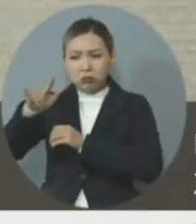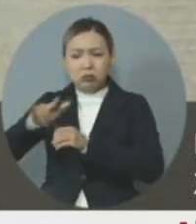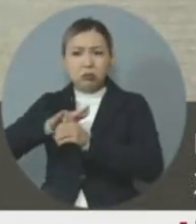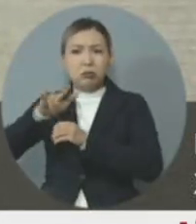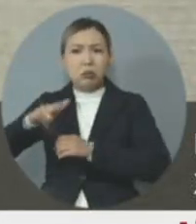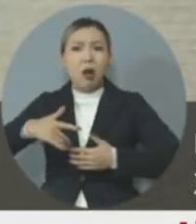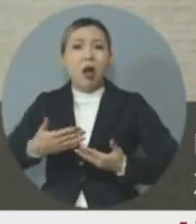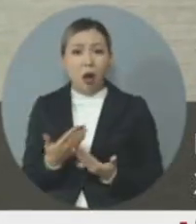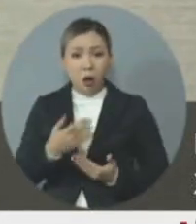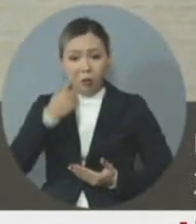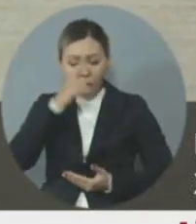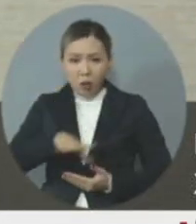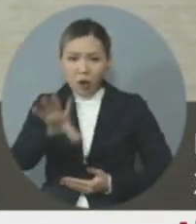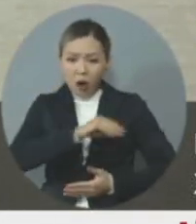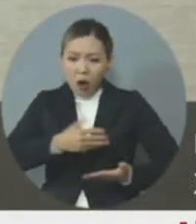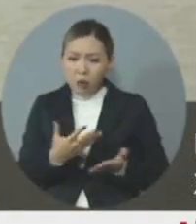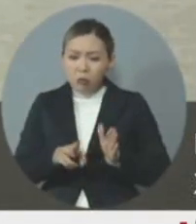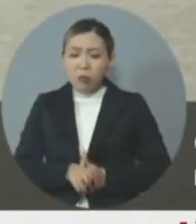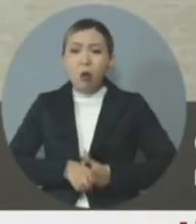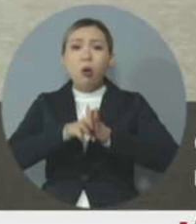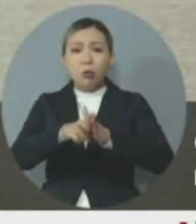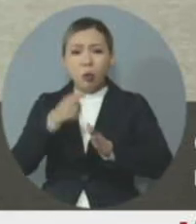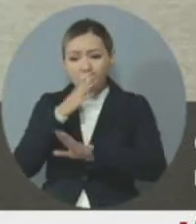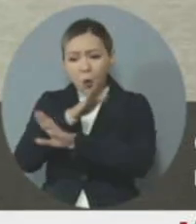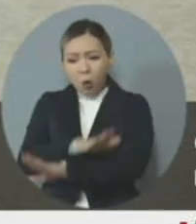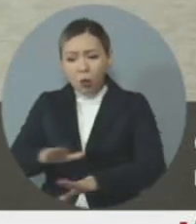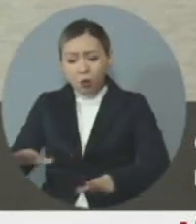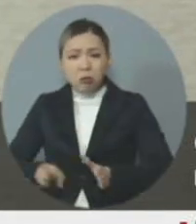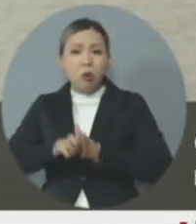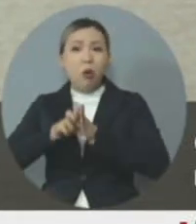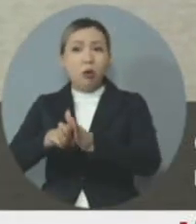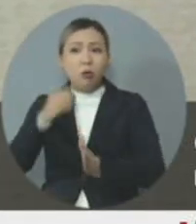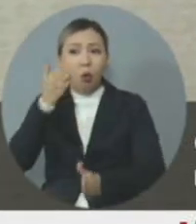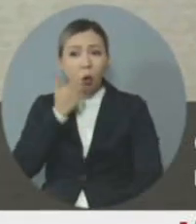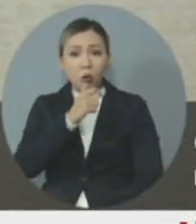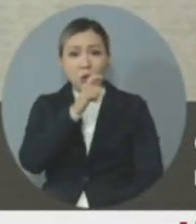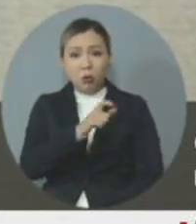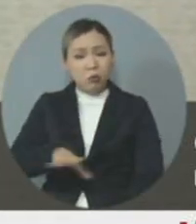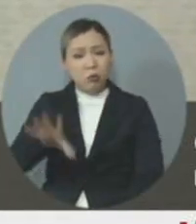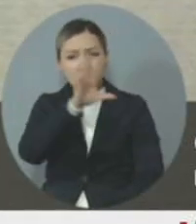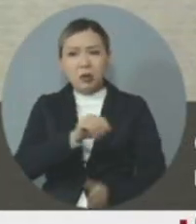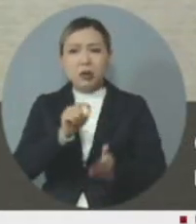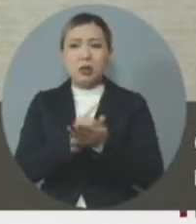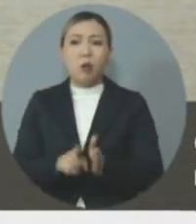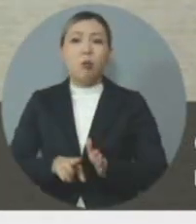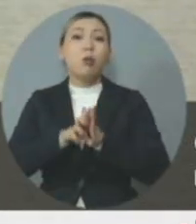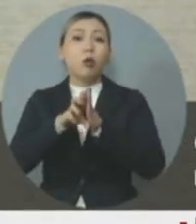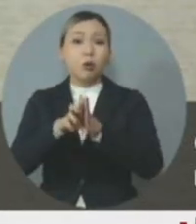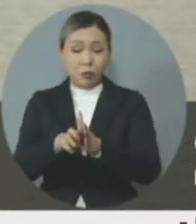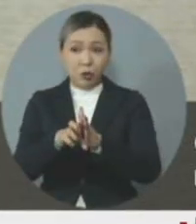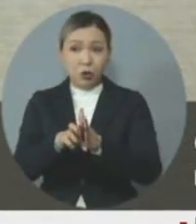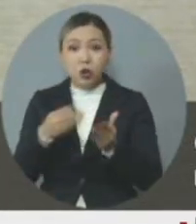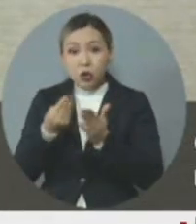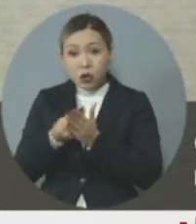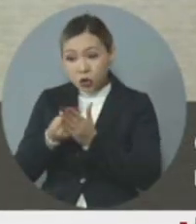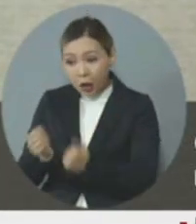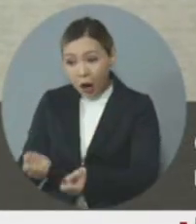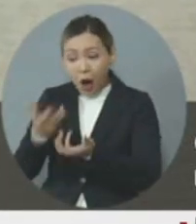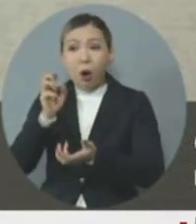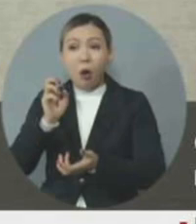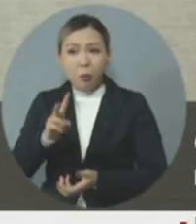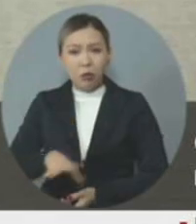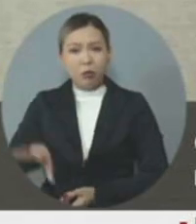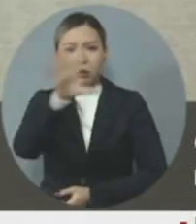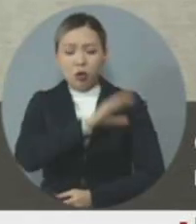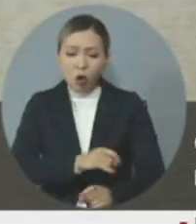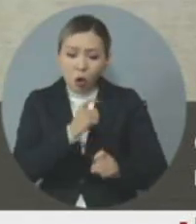өгч. Тэр хүүхдүүдэд өгчих тийм үү? Тэр хөгшдүүдэд өгчих. Тэгэх юм бол нэгдүгээр тоо хөдөлмөр эхлэх